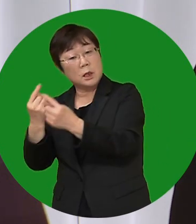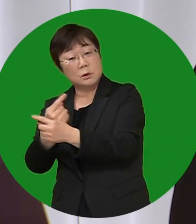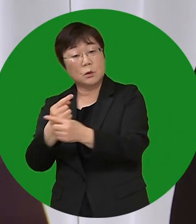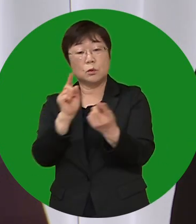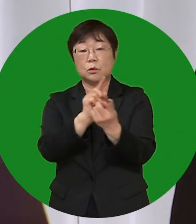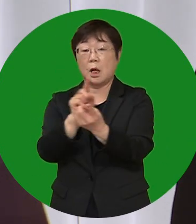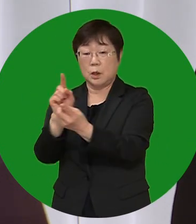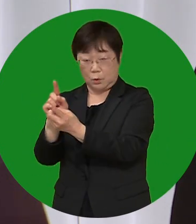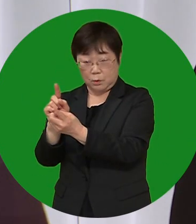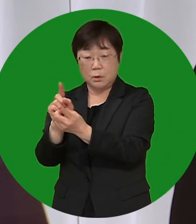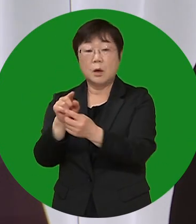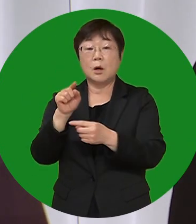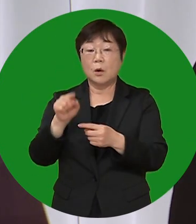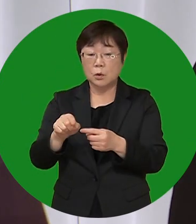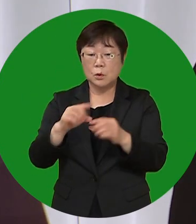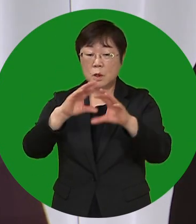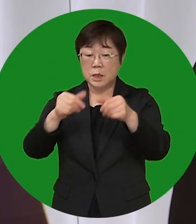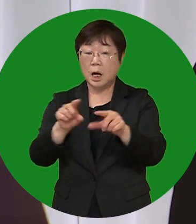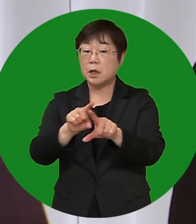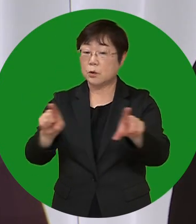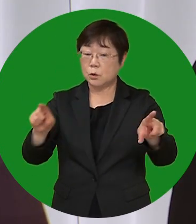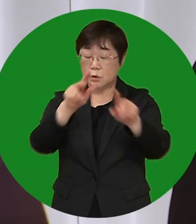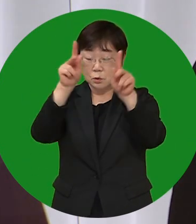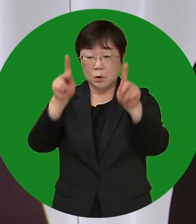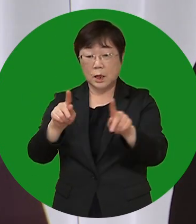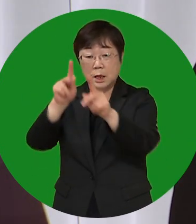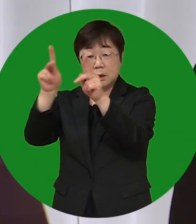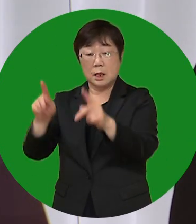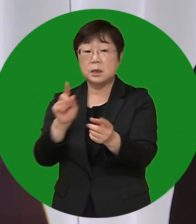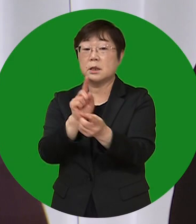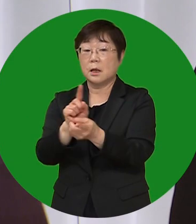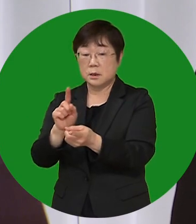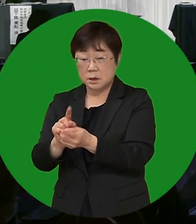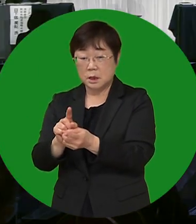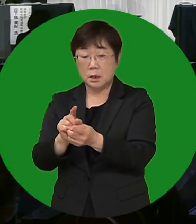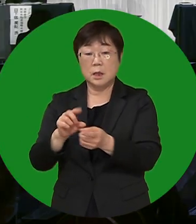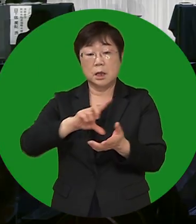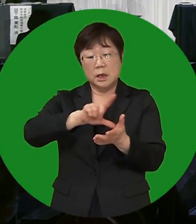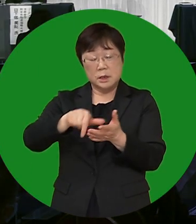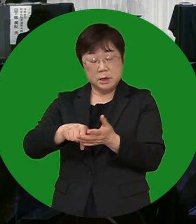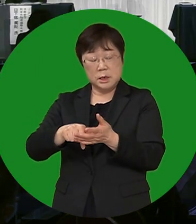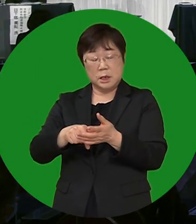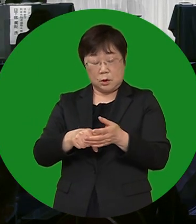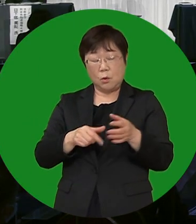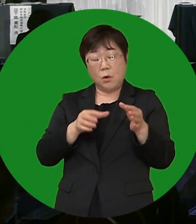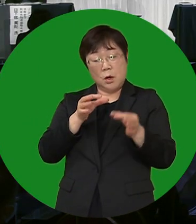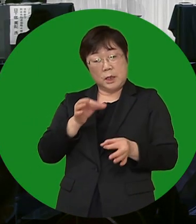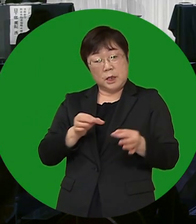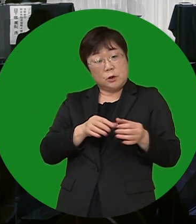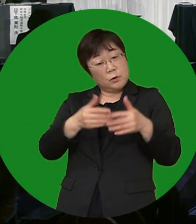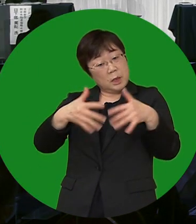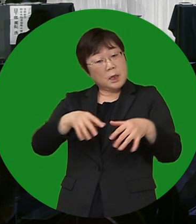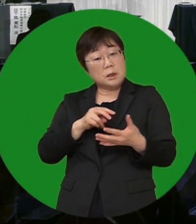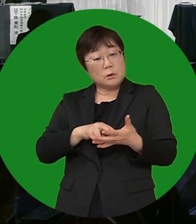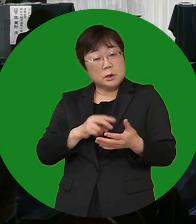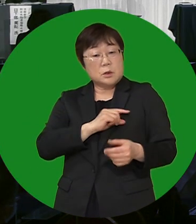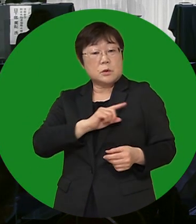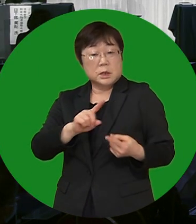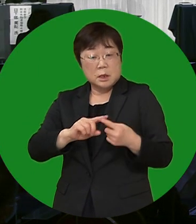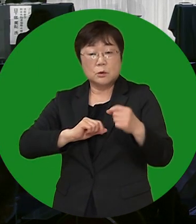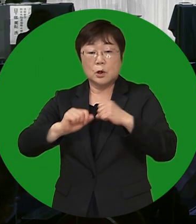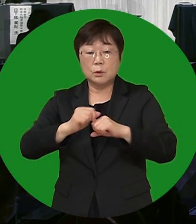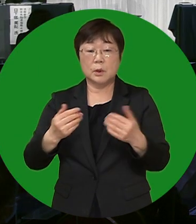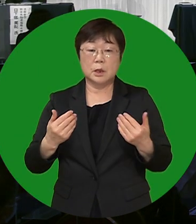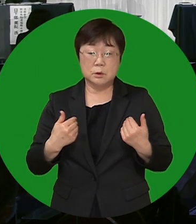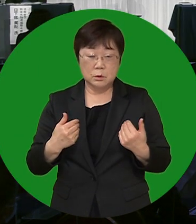対応ですねそういったまあ世界共通のあの課題に対してもあの地域金融機関としぇあの率先して取り組んで